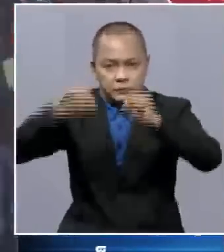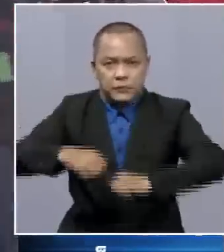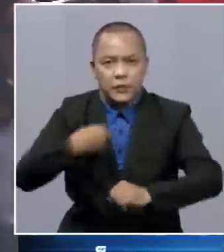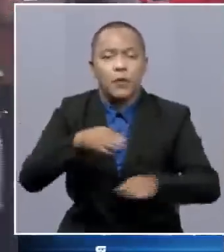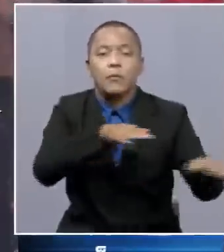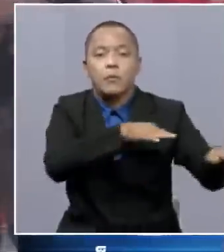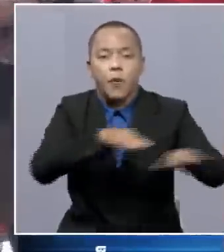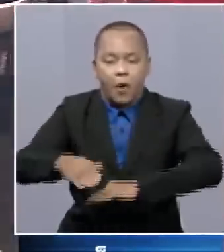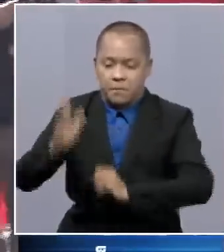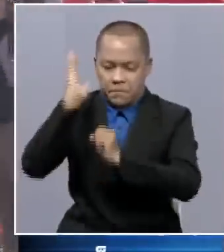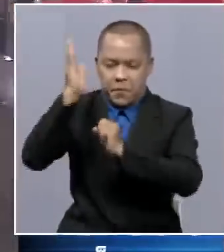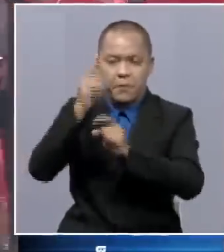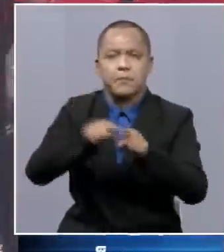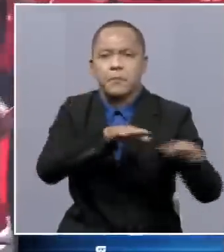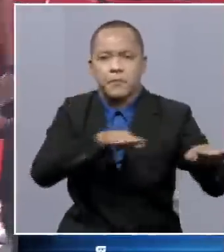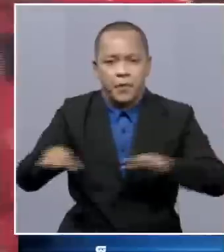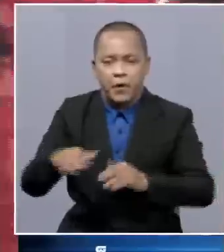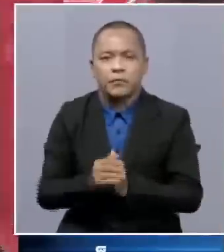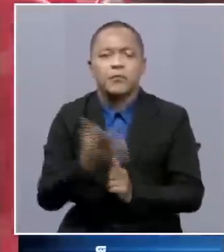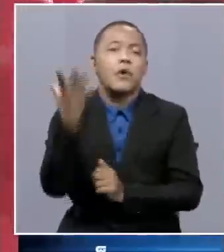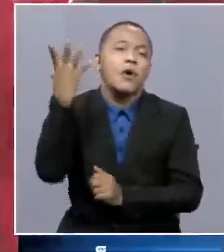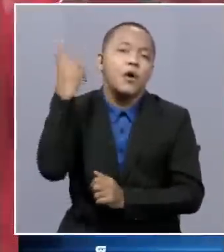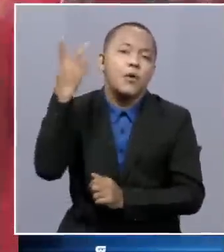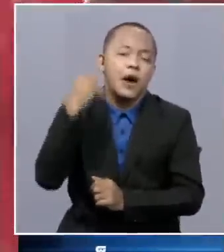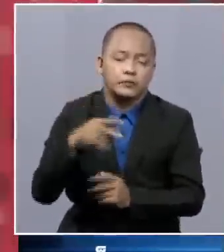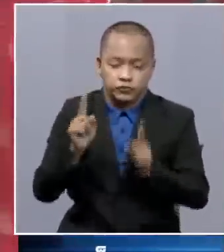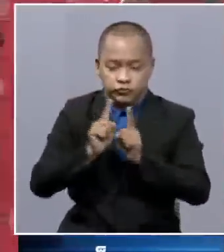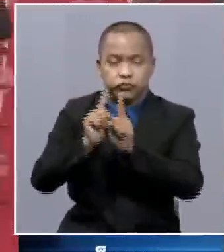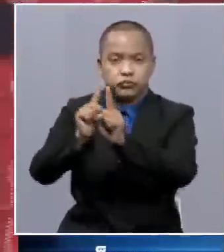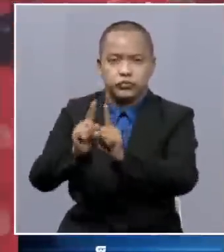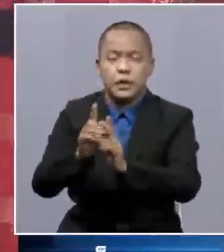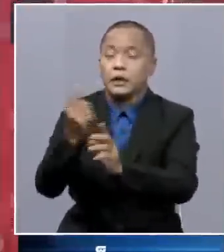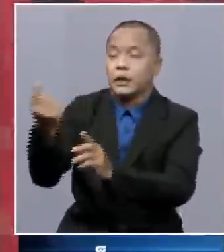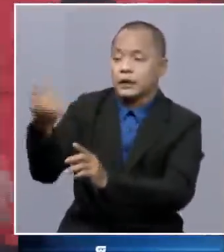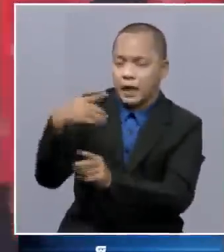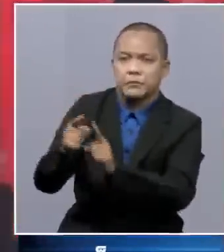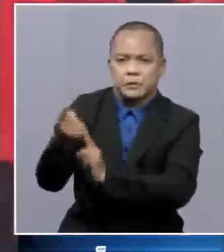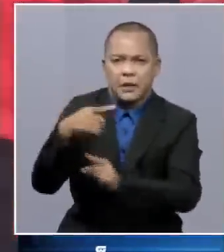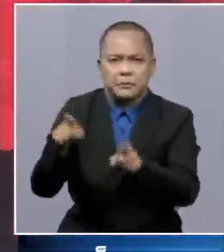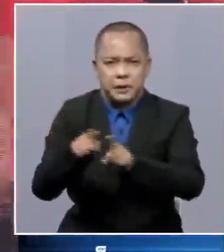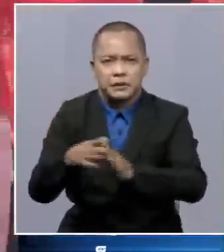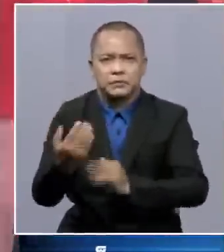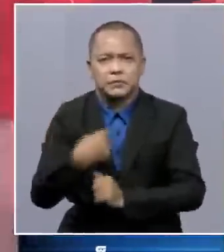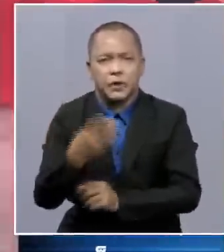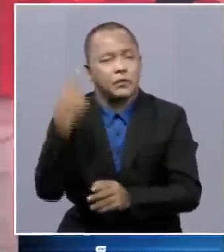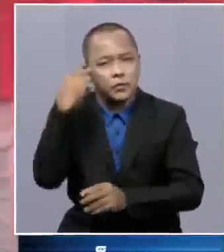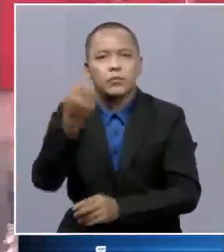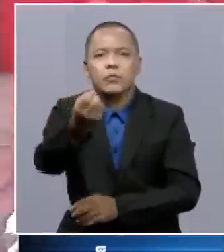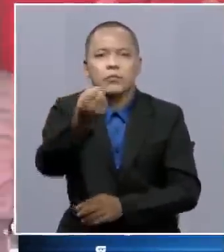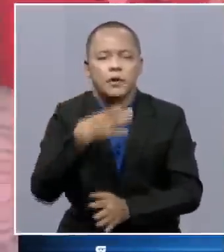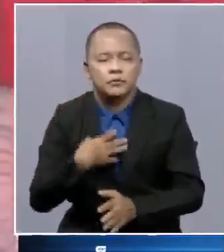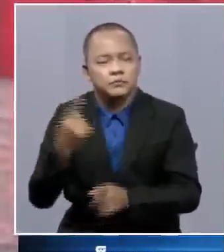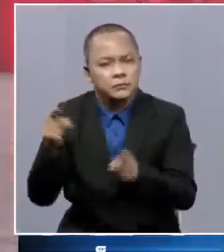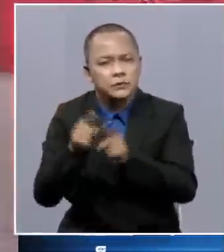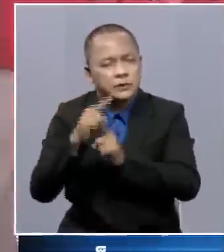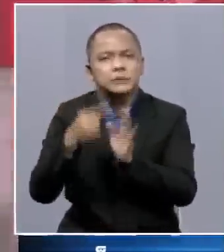ามีความพร้อมที่จะขึ้นเวทีปราศัยนะครับคุณเศรษฐาเมื่อวานนี้ที่ยืนเคียงข้างกับคุณอุ๊งอิงก็ถูกถามประเด็นเรื่องนี้เหมือนกันเนี่ยนะครับเจ้าตัวก็บอกว่ามันก็เป็นเ